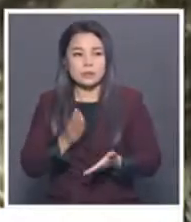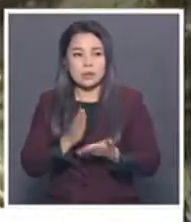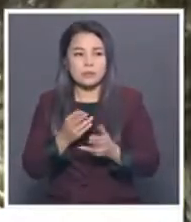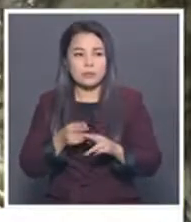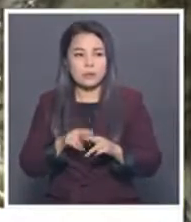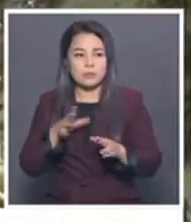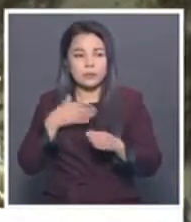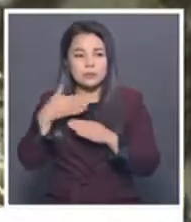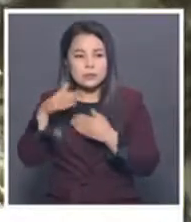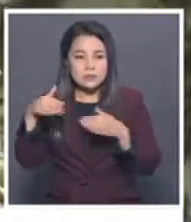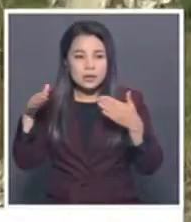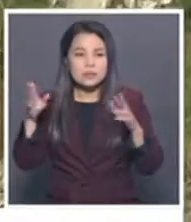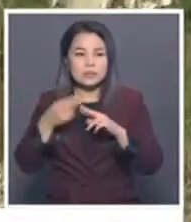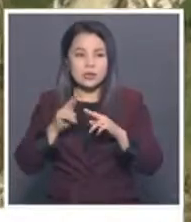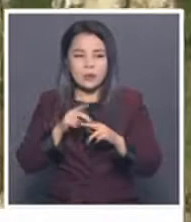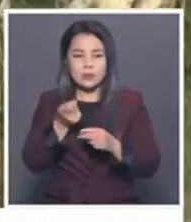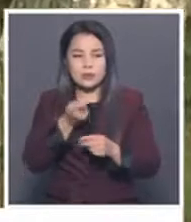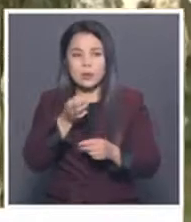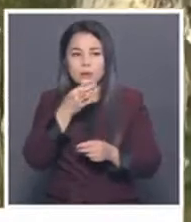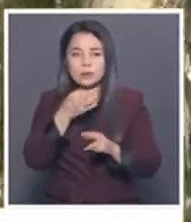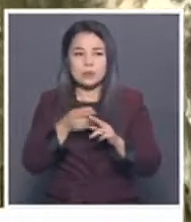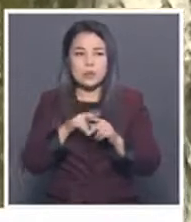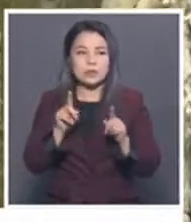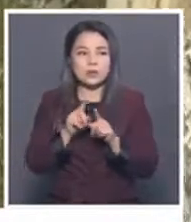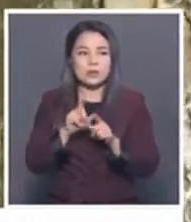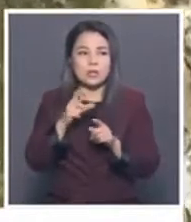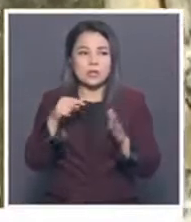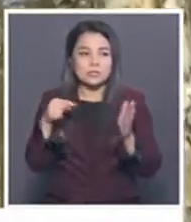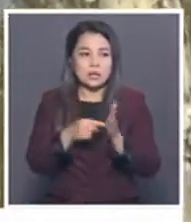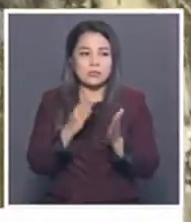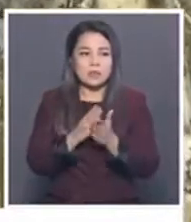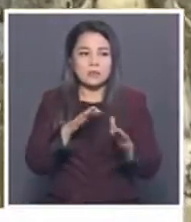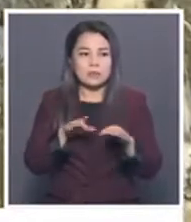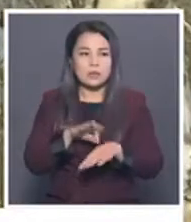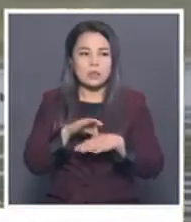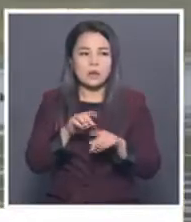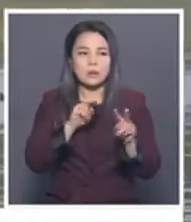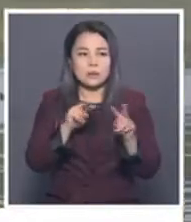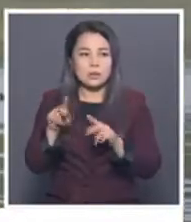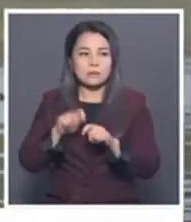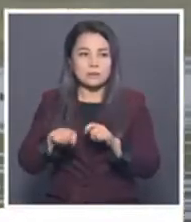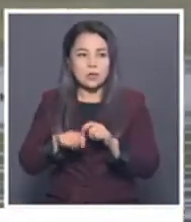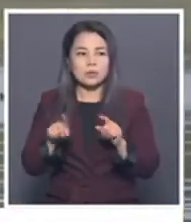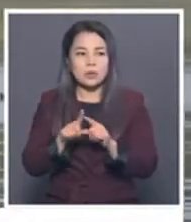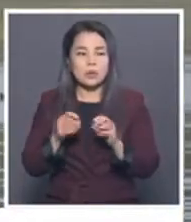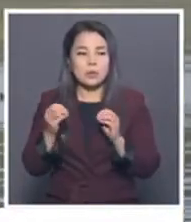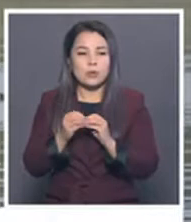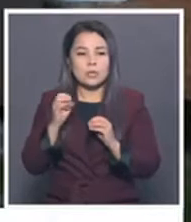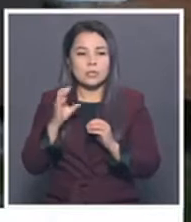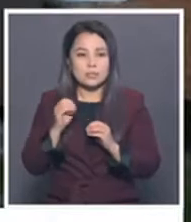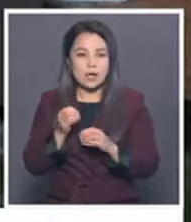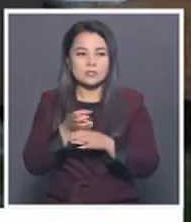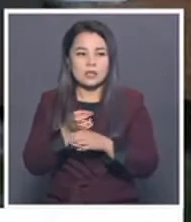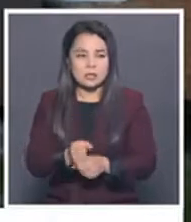мамандары үркітумен қатар зиянкес құстың жұмыртқаларын инемен теседі. Осындай шаралардың нәтижесінде бақландардың саны биыл шамамен 10-8 азайған.